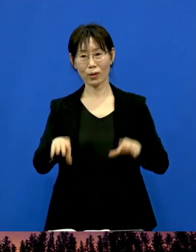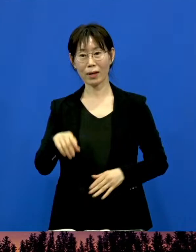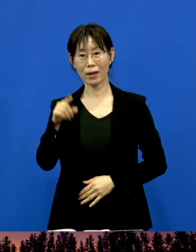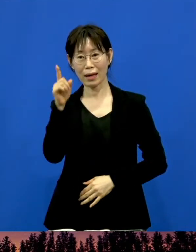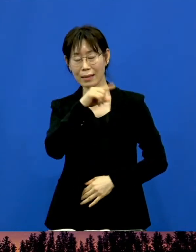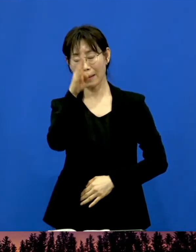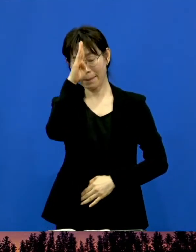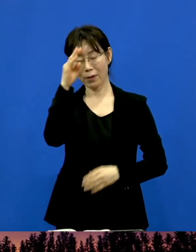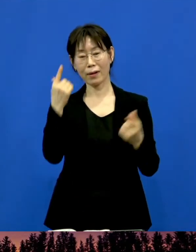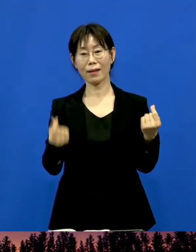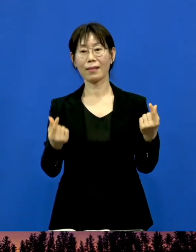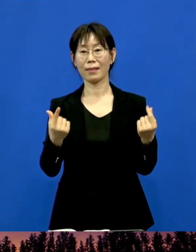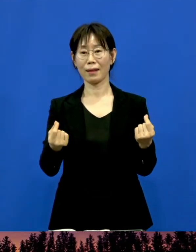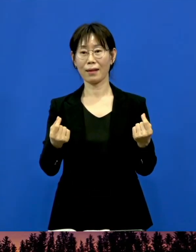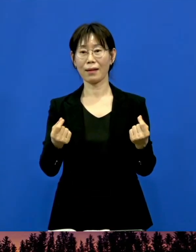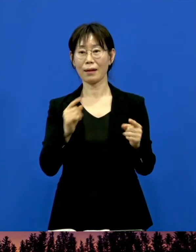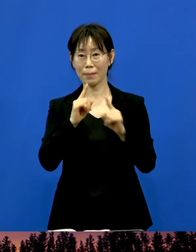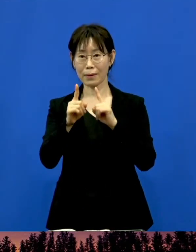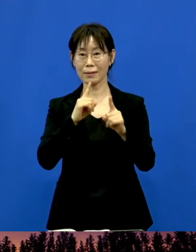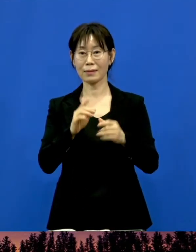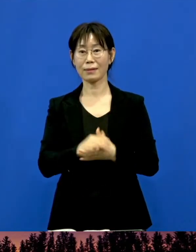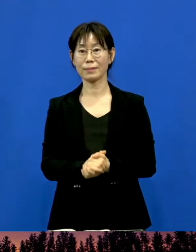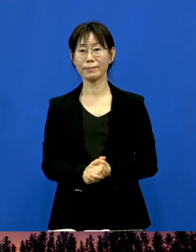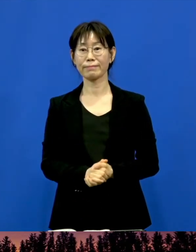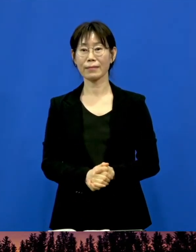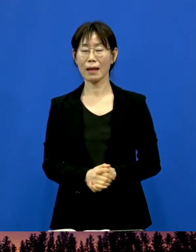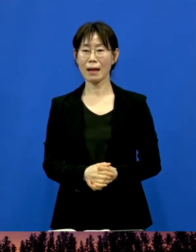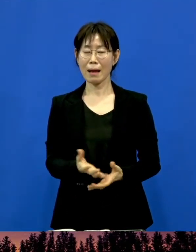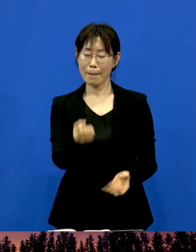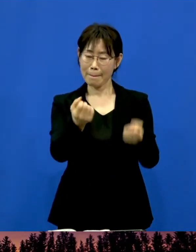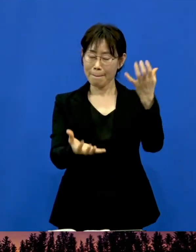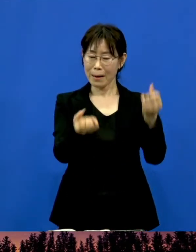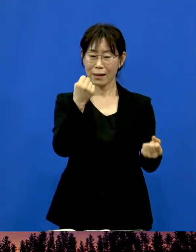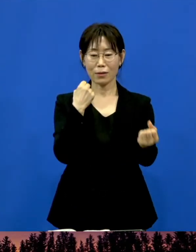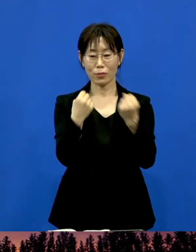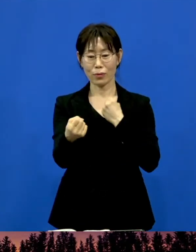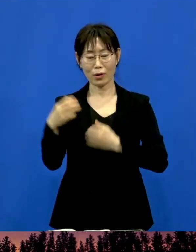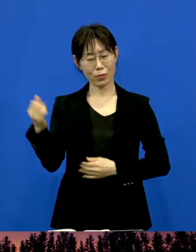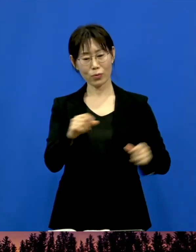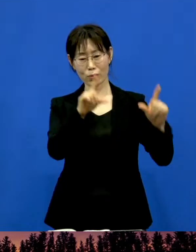악한 병이로다. 많이 가지고 있는데 누리지 못한다는 거예요.